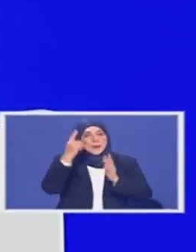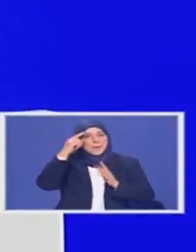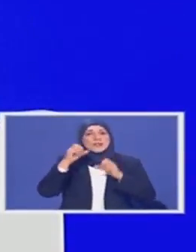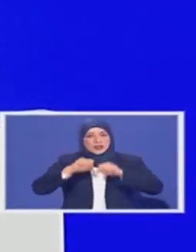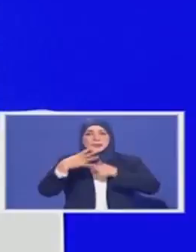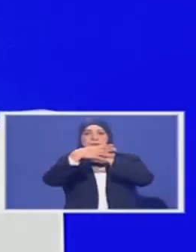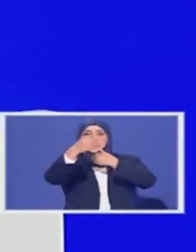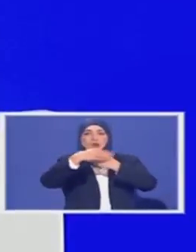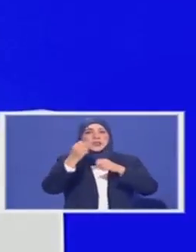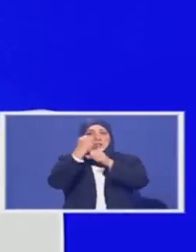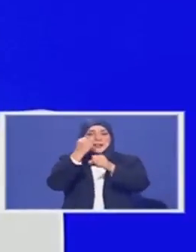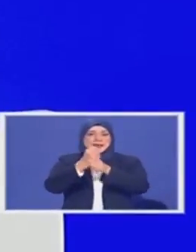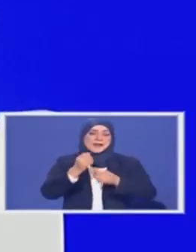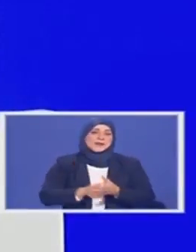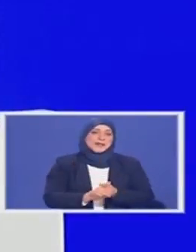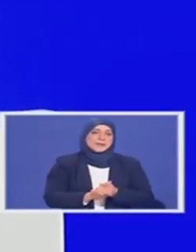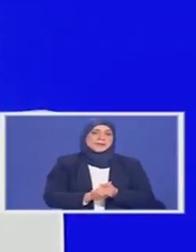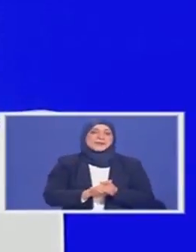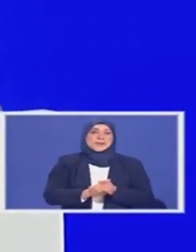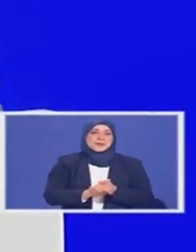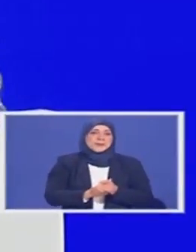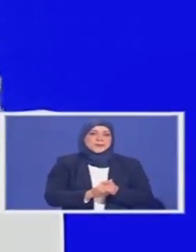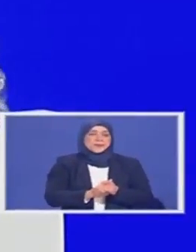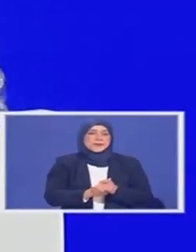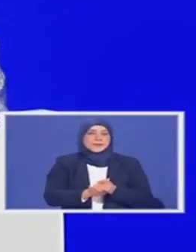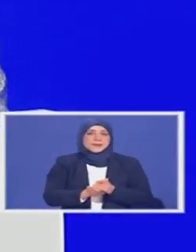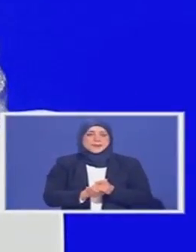معناها نفتحوها وباش تنطلق في العمل.